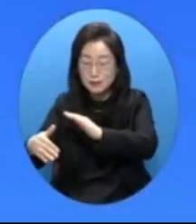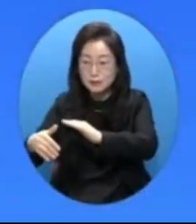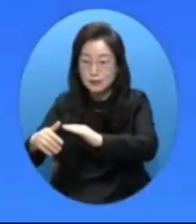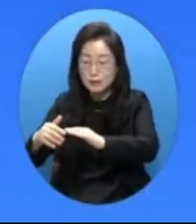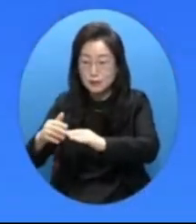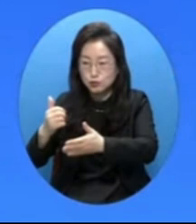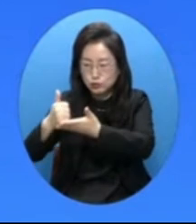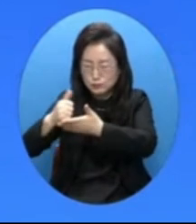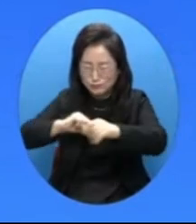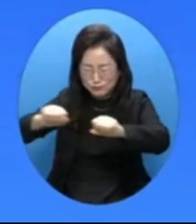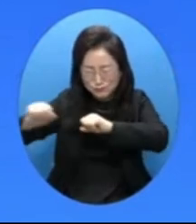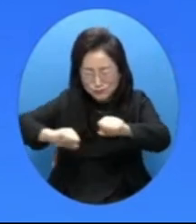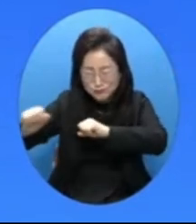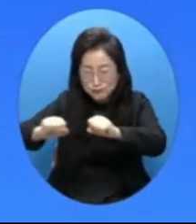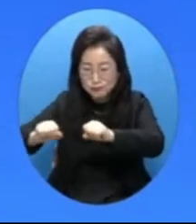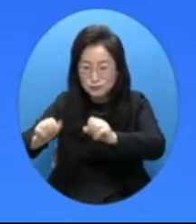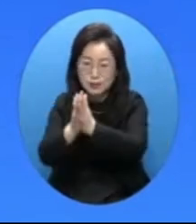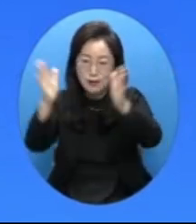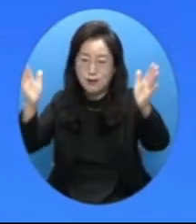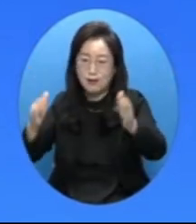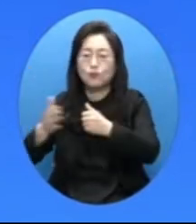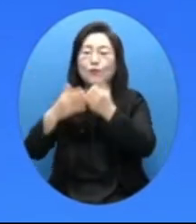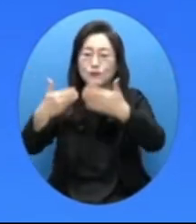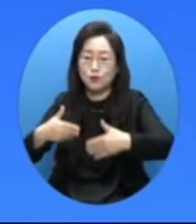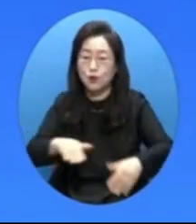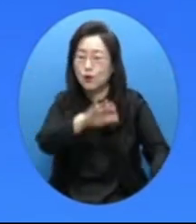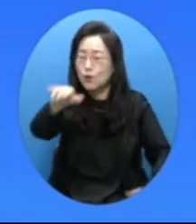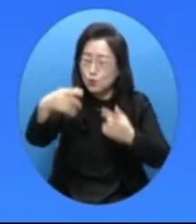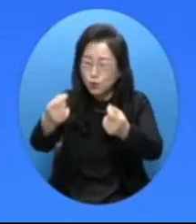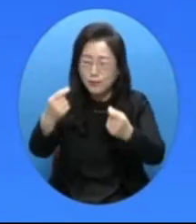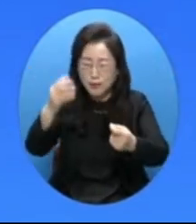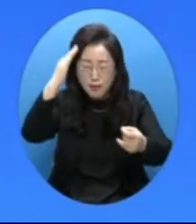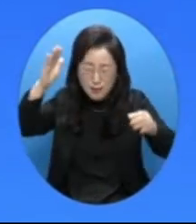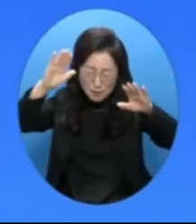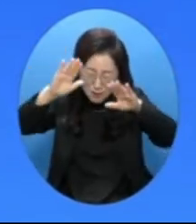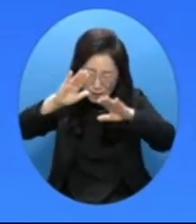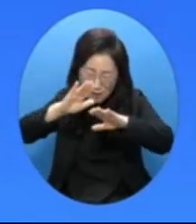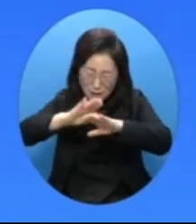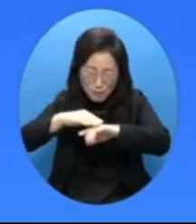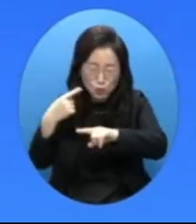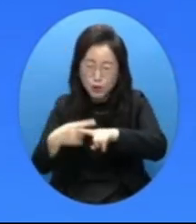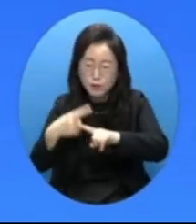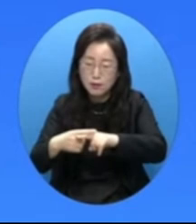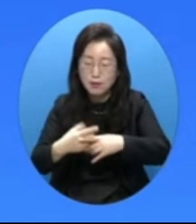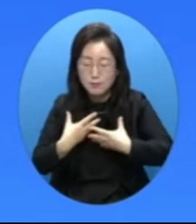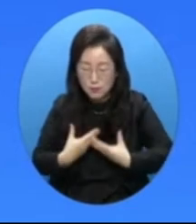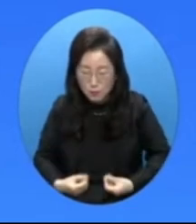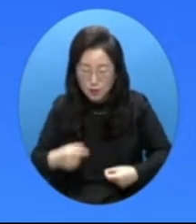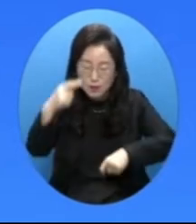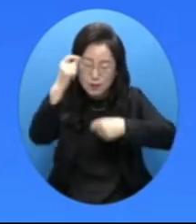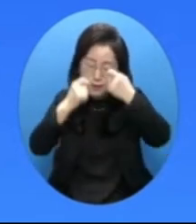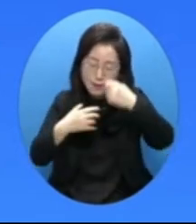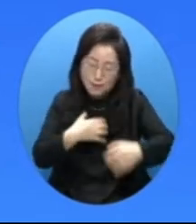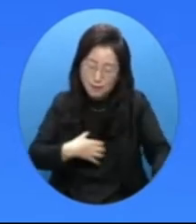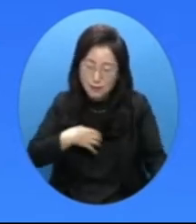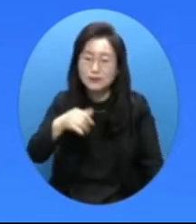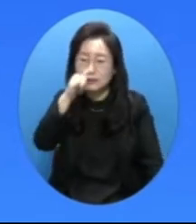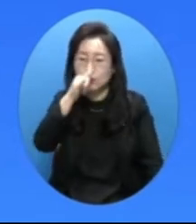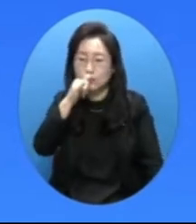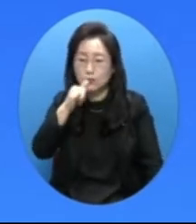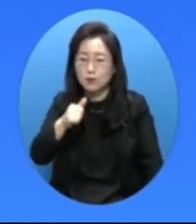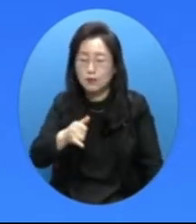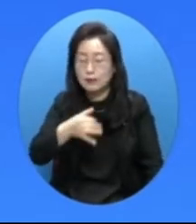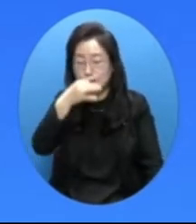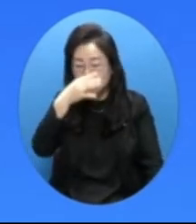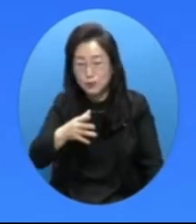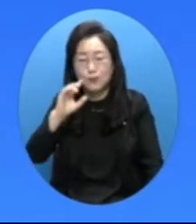역사 시작되는 것입니다 우리에게 때때로 절망이다 슬픔의 밤이 다가옵니다 말할 수 없이 힘들고